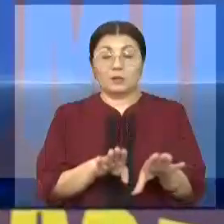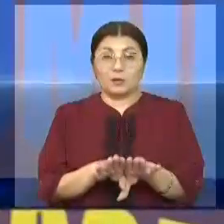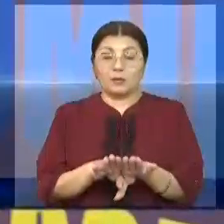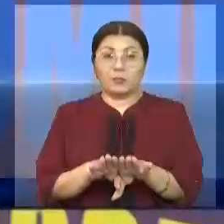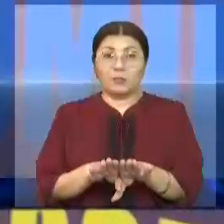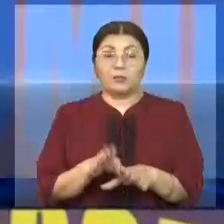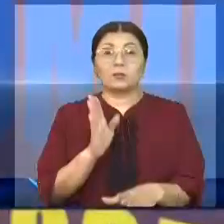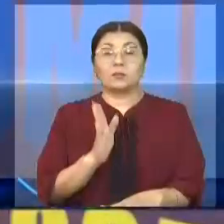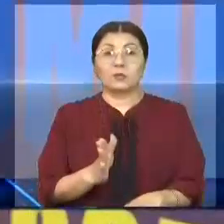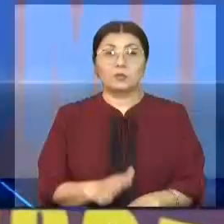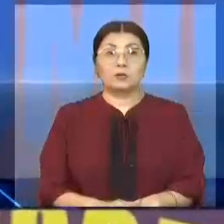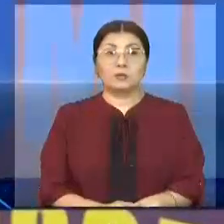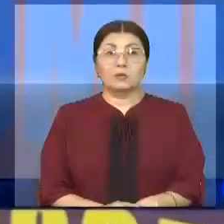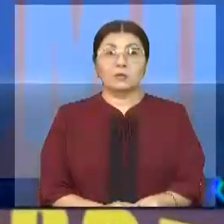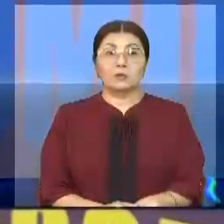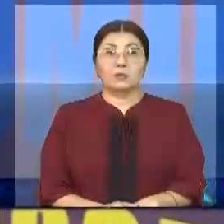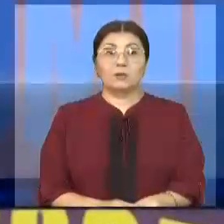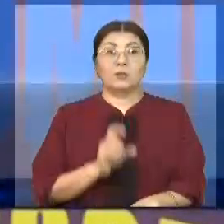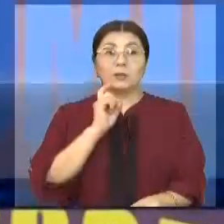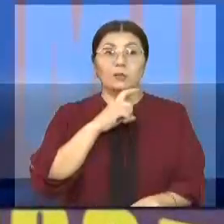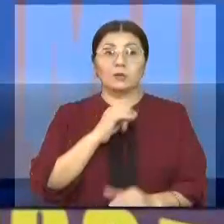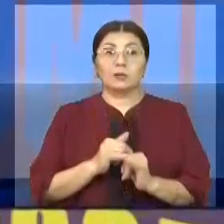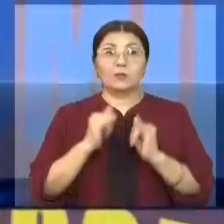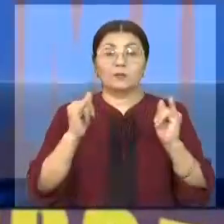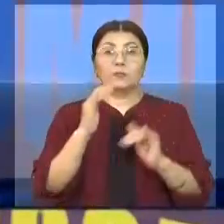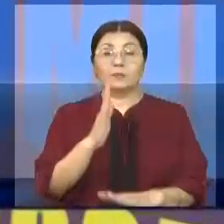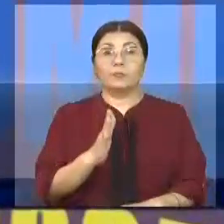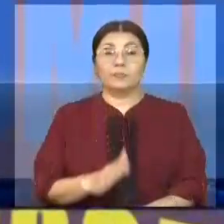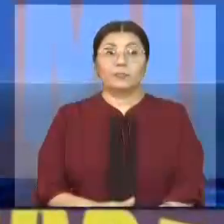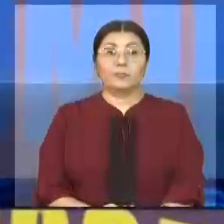қатарласамыз және экономикамыз дамиды деп сенемін.